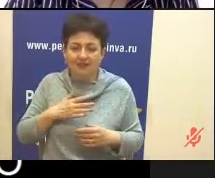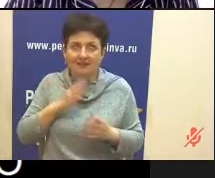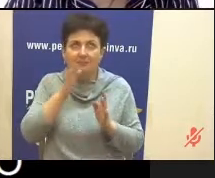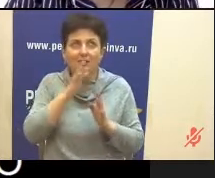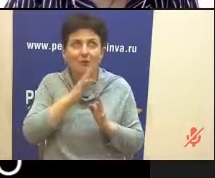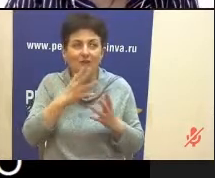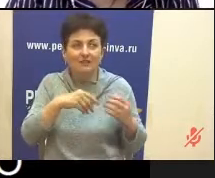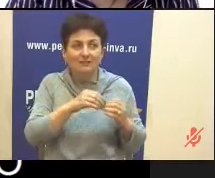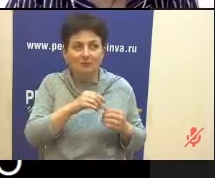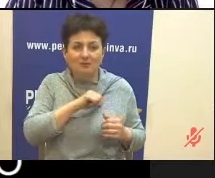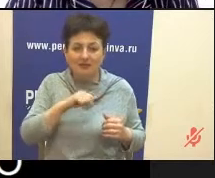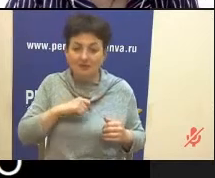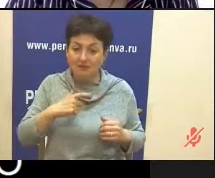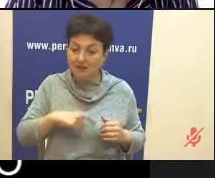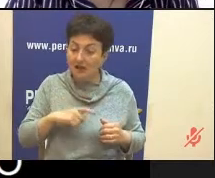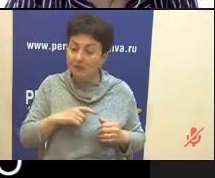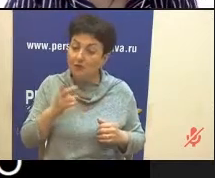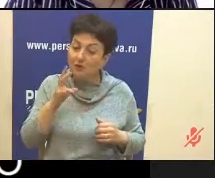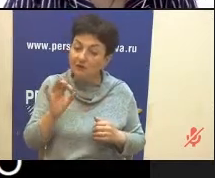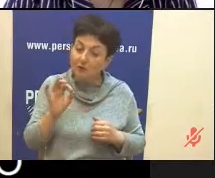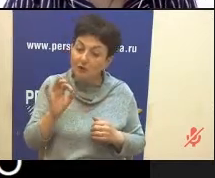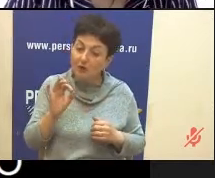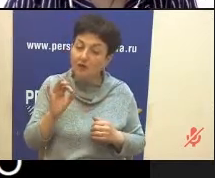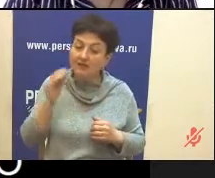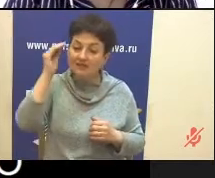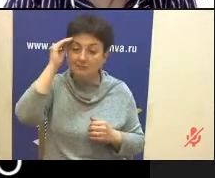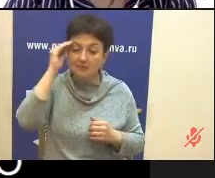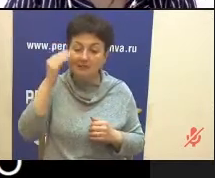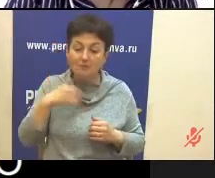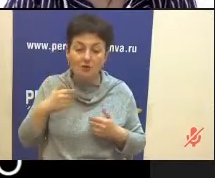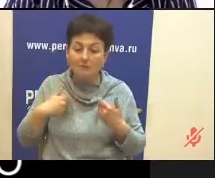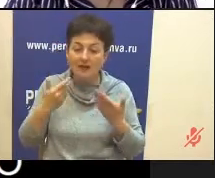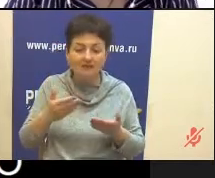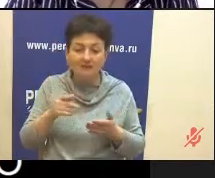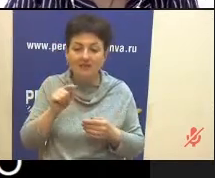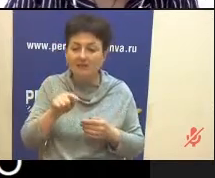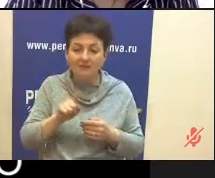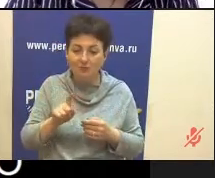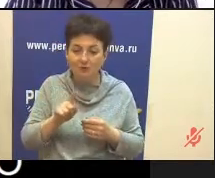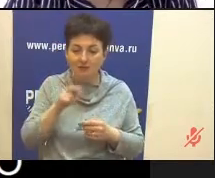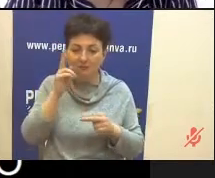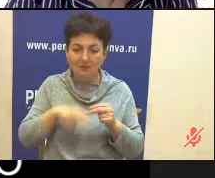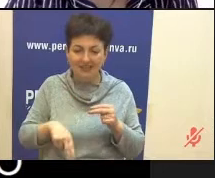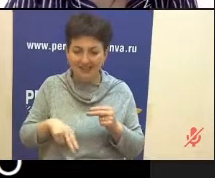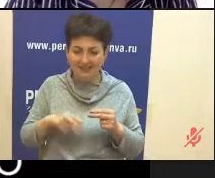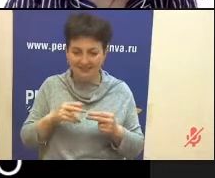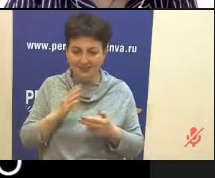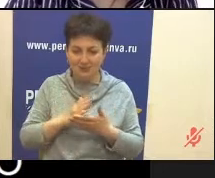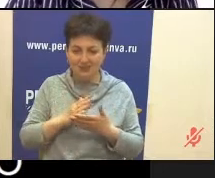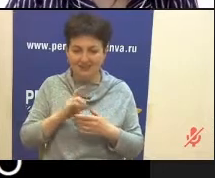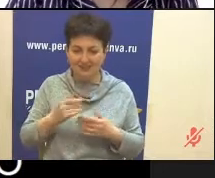какого-то единения душевного с природой, с семьей, с самим собой. Но смысл моего посыла не в том, чтобы